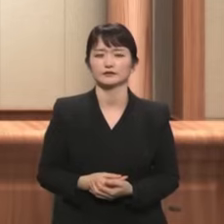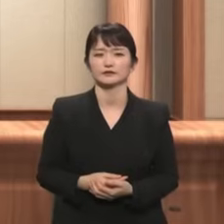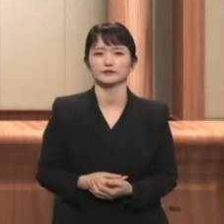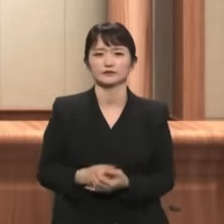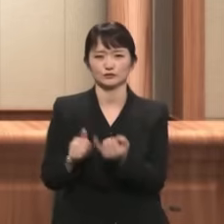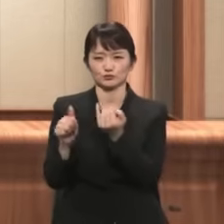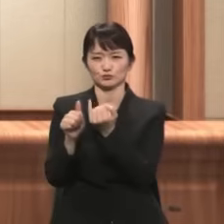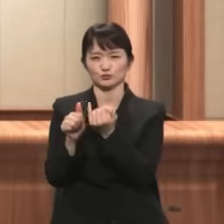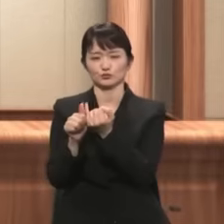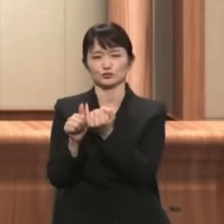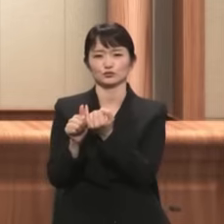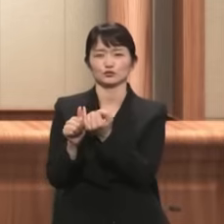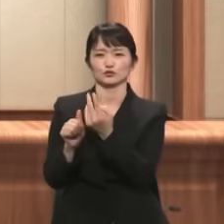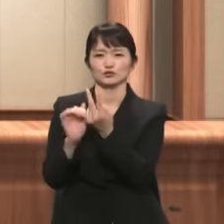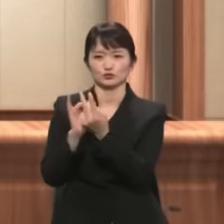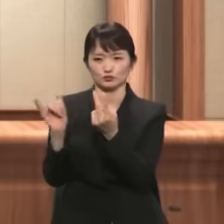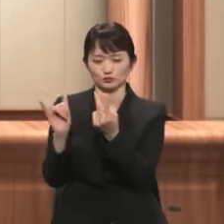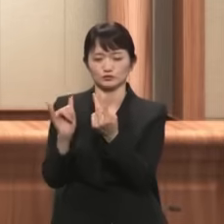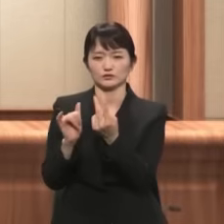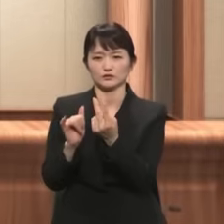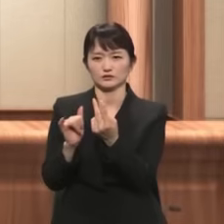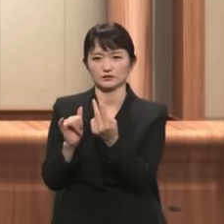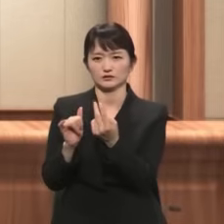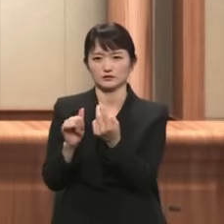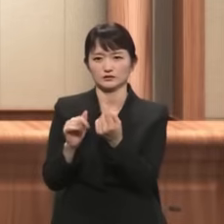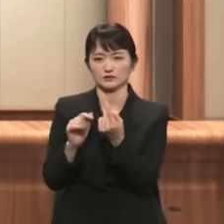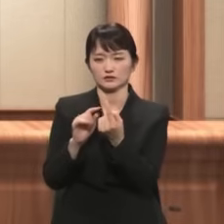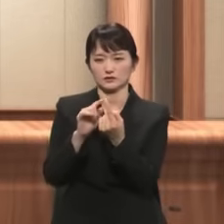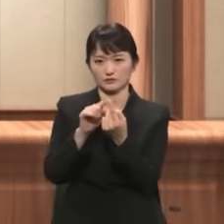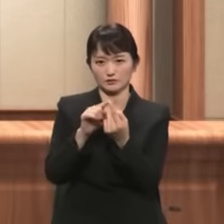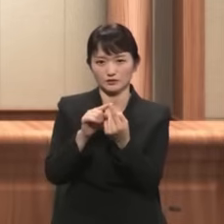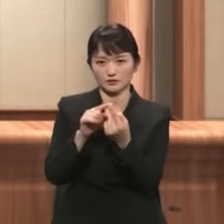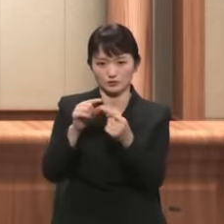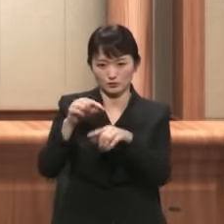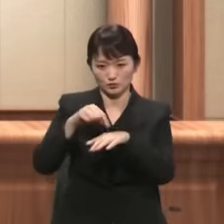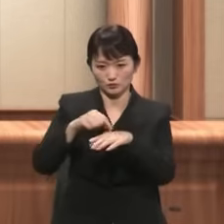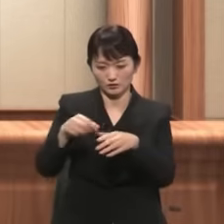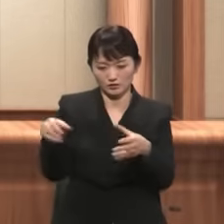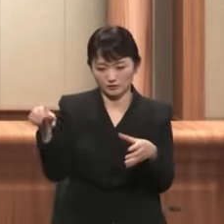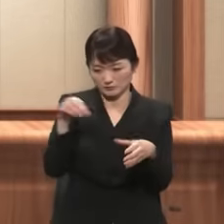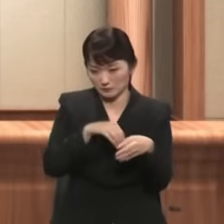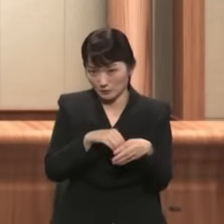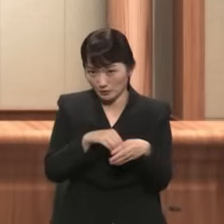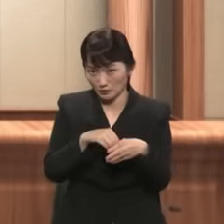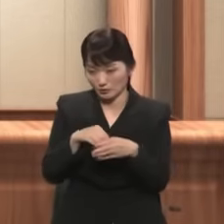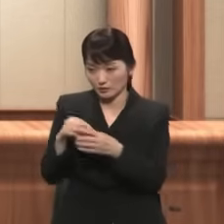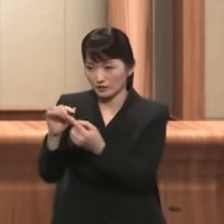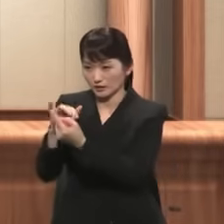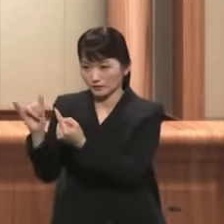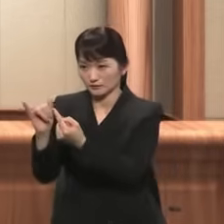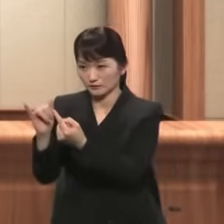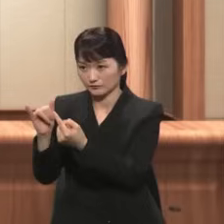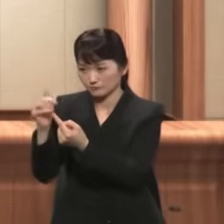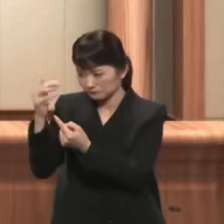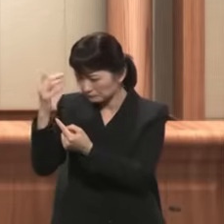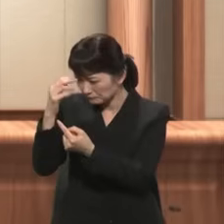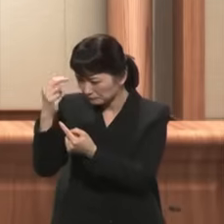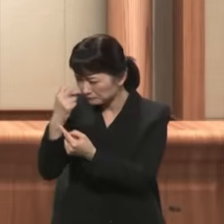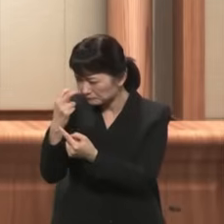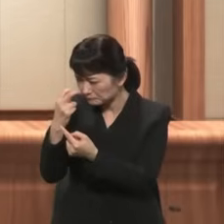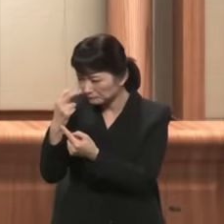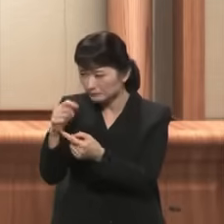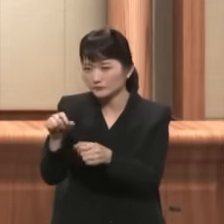부부이기 때문에 지금 같이 한 명은 망을 보고 한 명은 이제 고기를 담는 방식으로 절도를 했기 때문에 특수 절도죄가 적용이